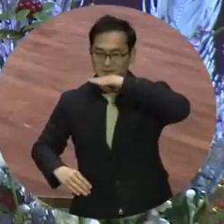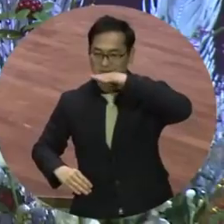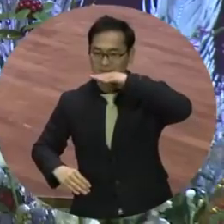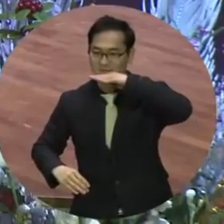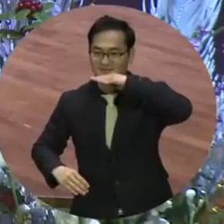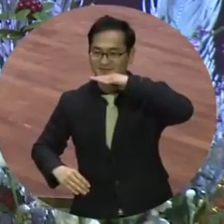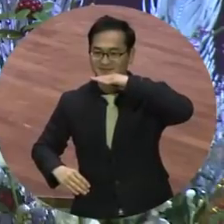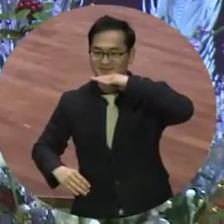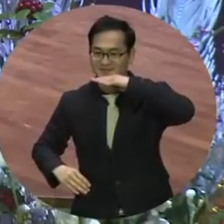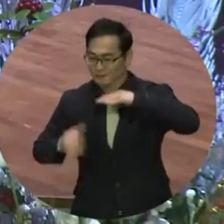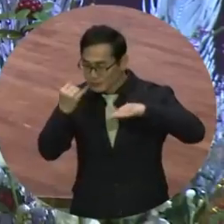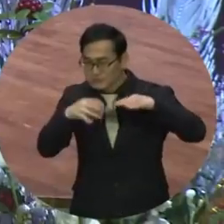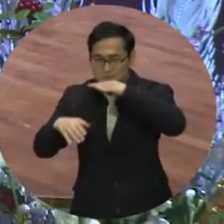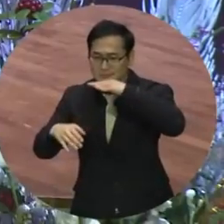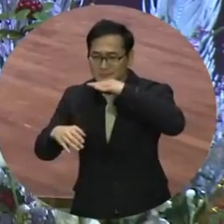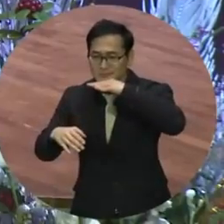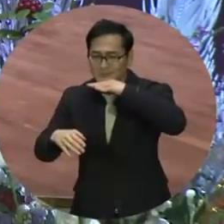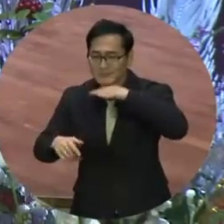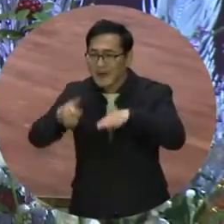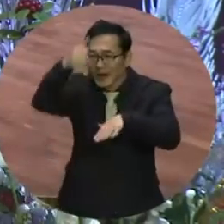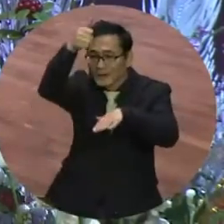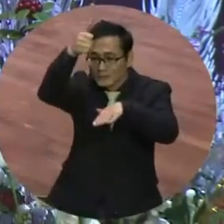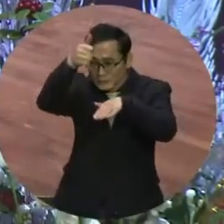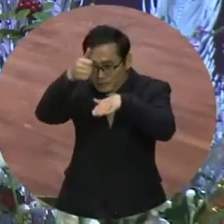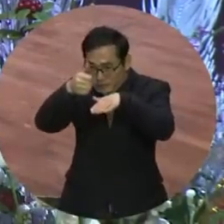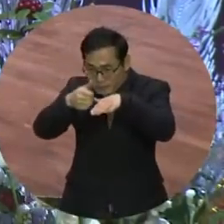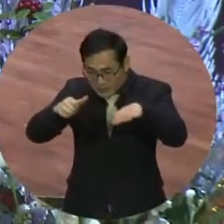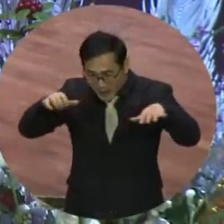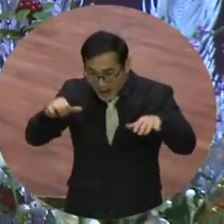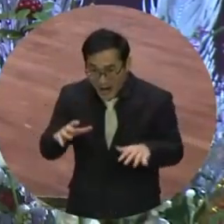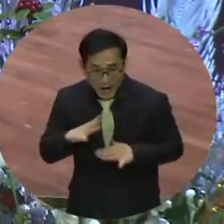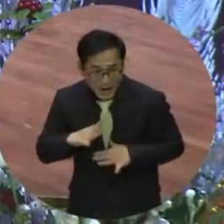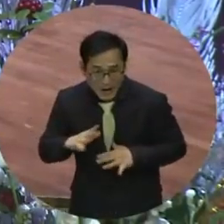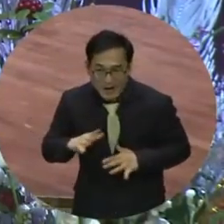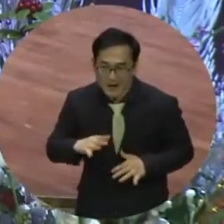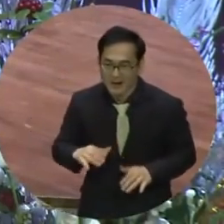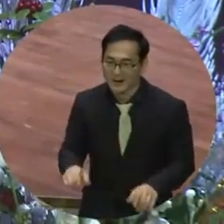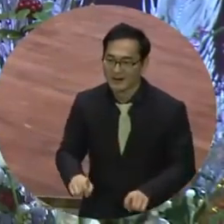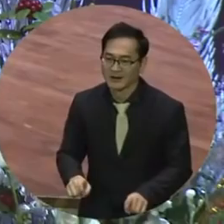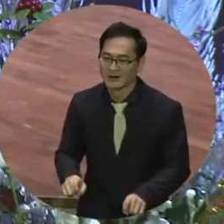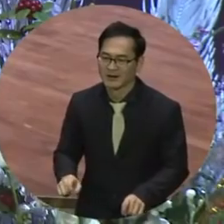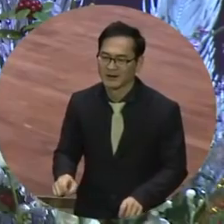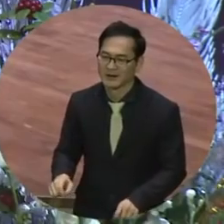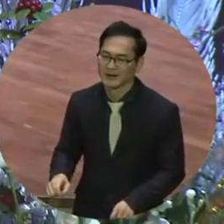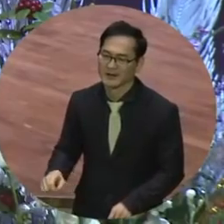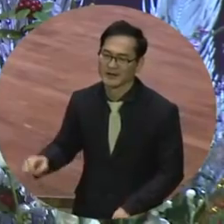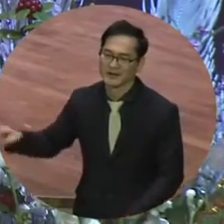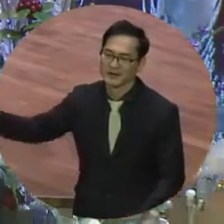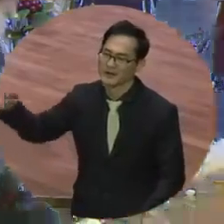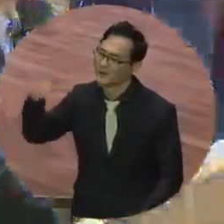다른 거는 잘하는데 왜 그래 어렸을 때 겁을 줬는지. 그 유목사님도 전혀 못해요.